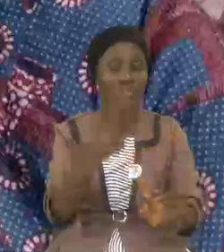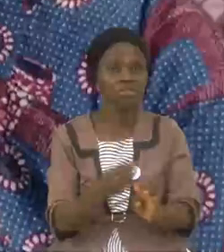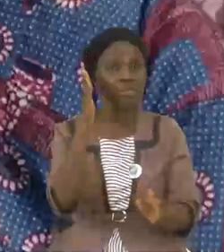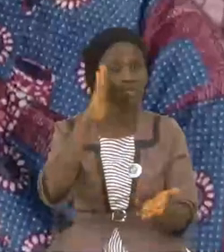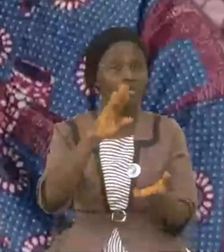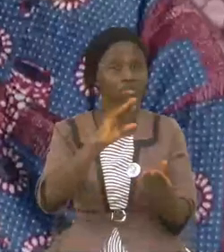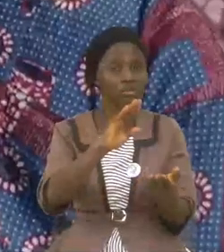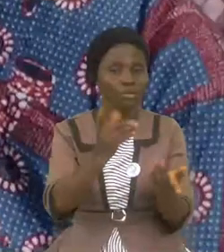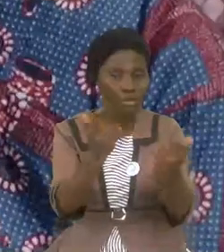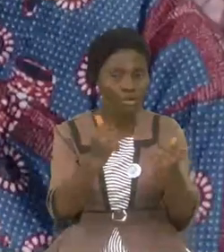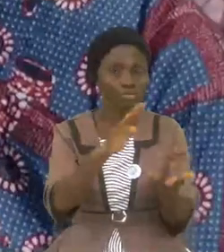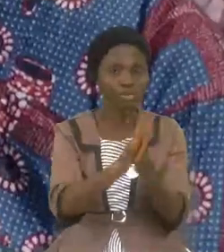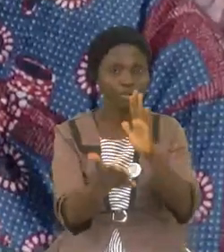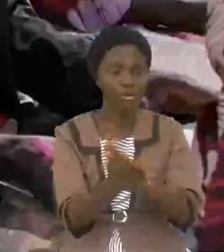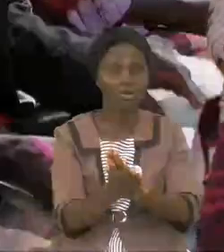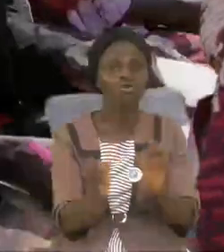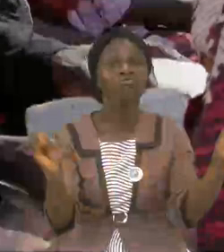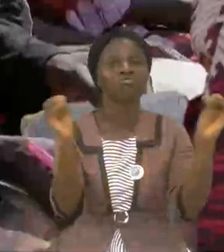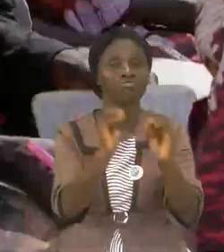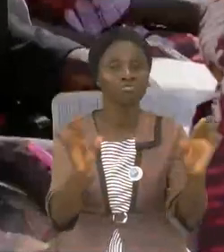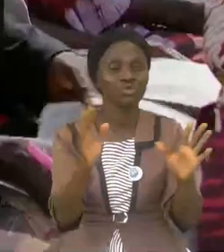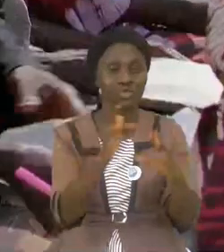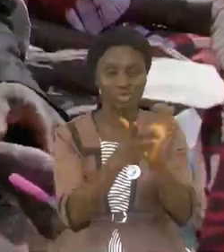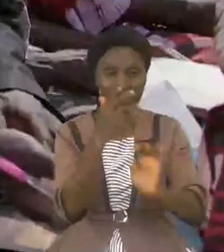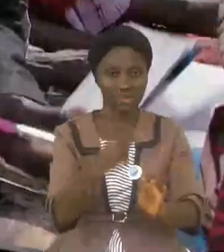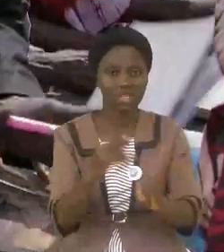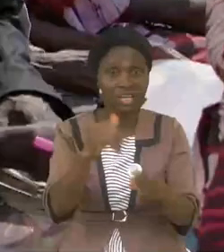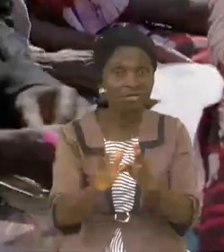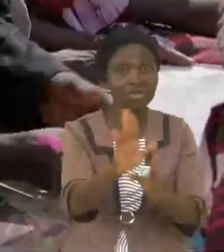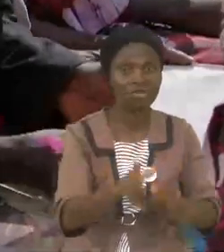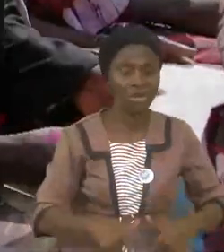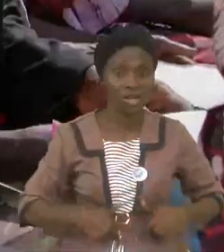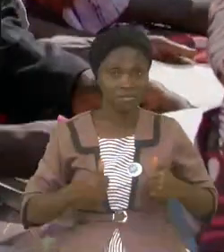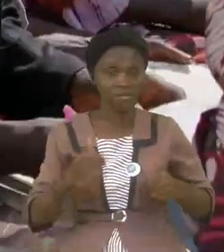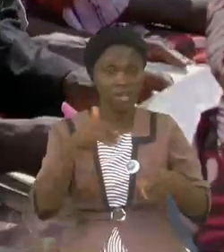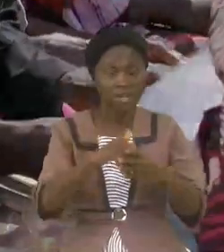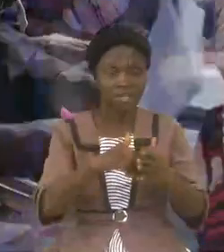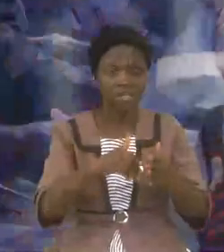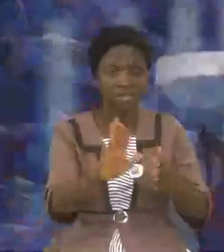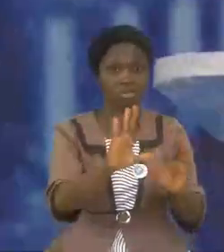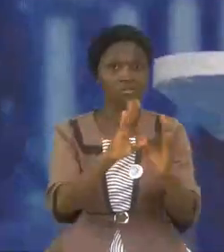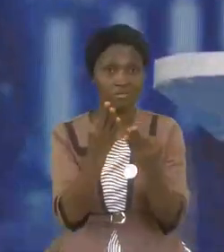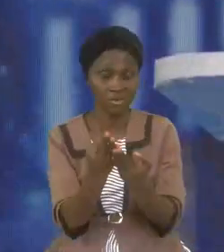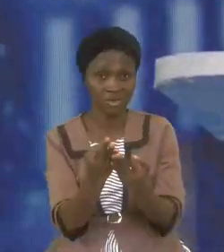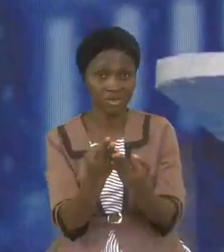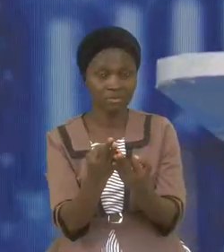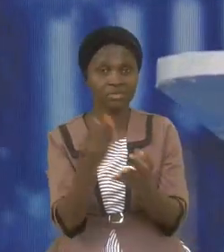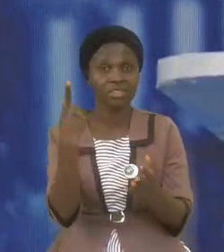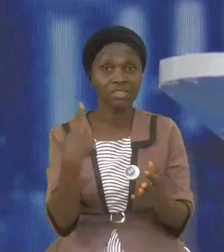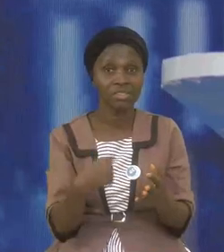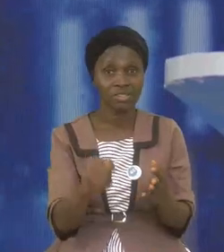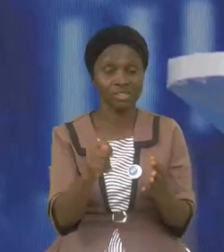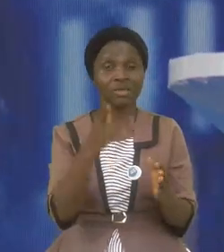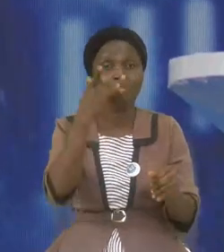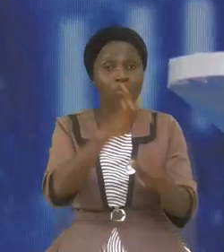desseins des nations seront renversés. Ça reviendra à zéro. Je dis dans votre vie, dans ta